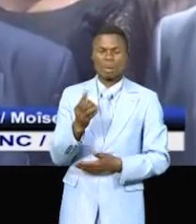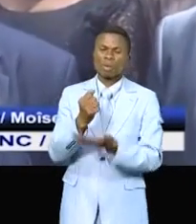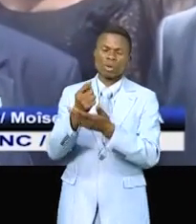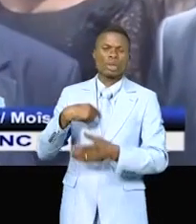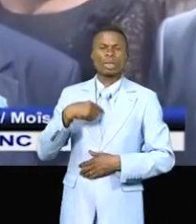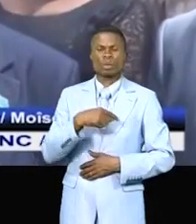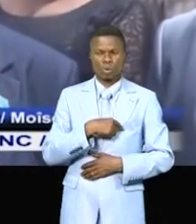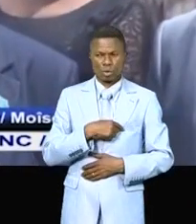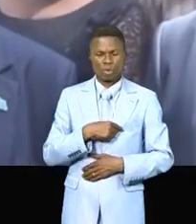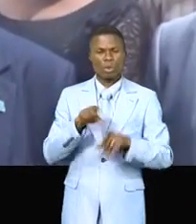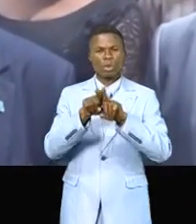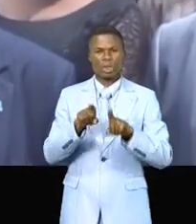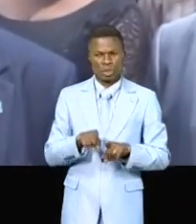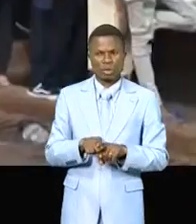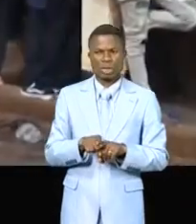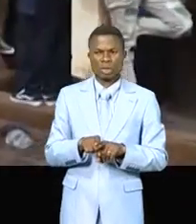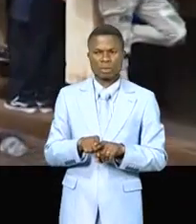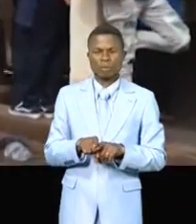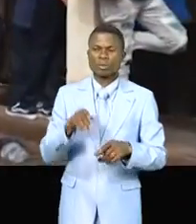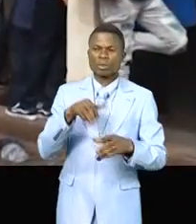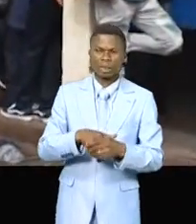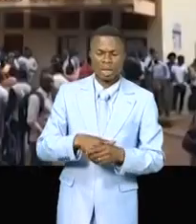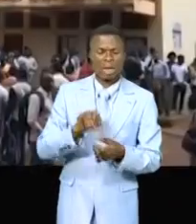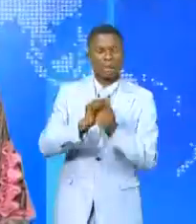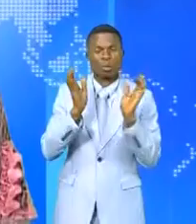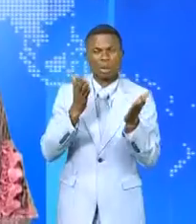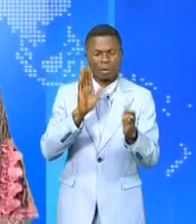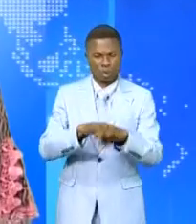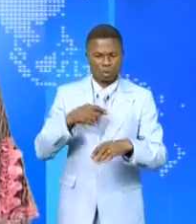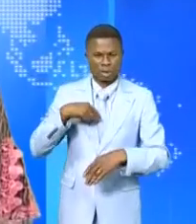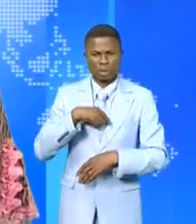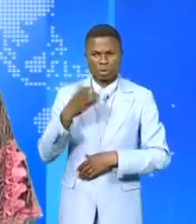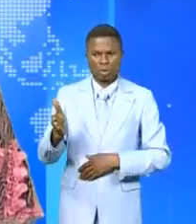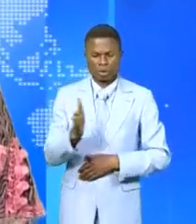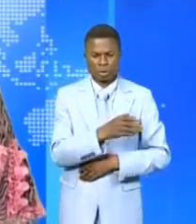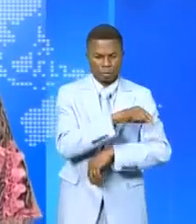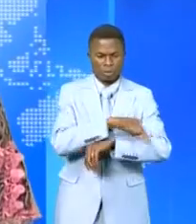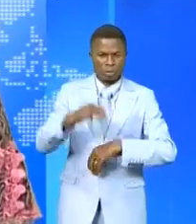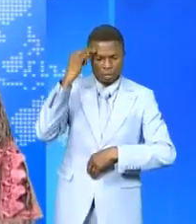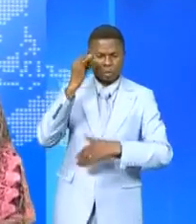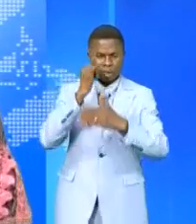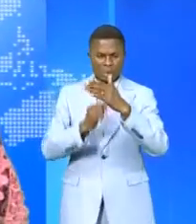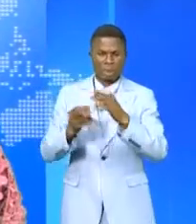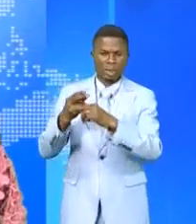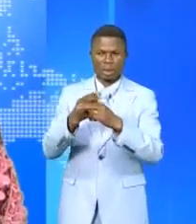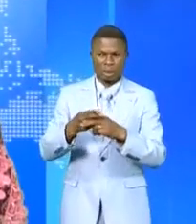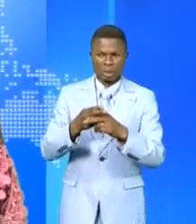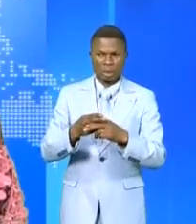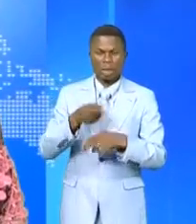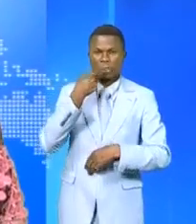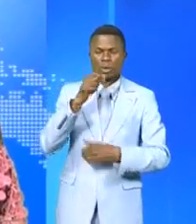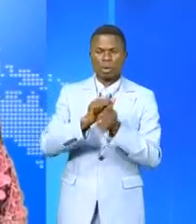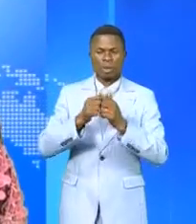nous accompagnent aussi dans cette situation. Au ministère de l'Intérieur et Sécurité, on nous parle de